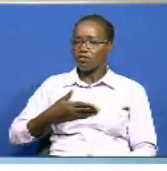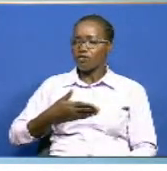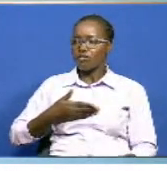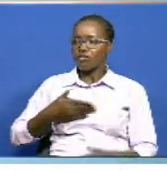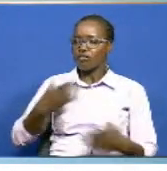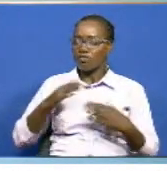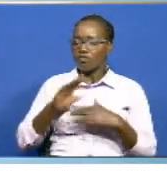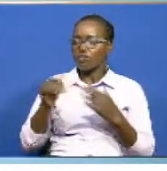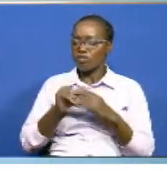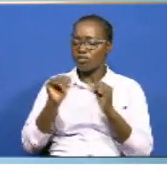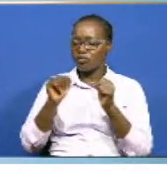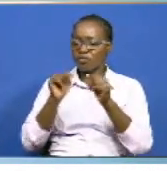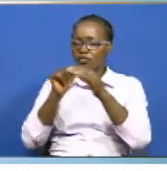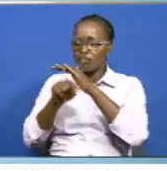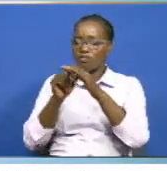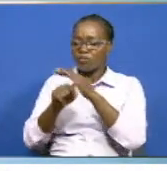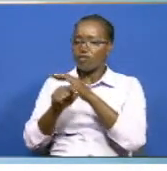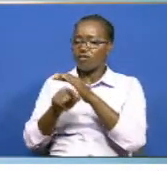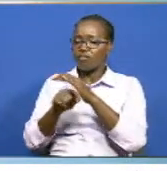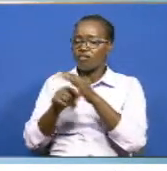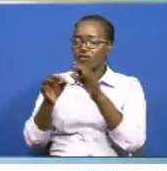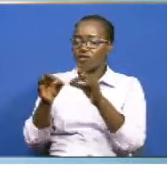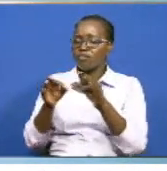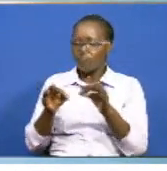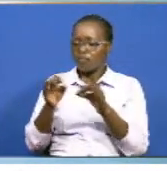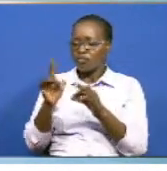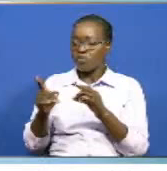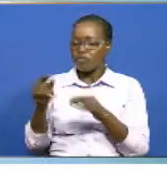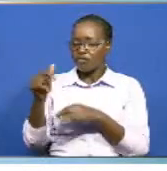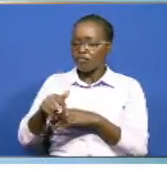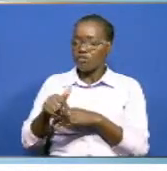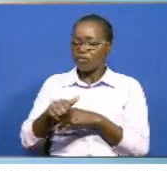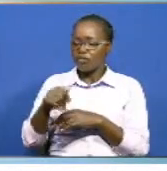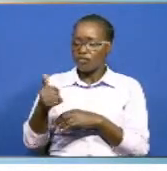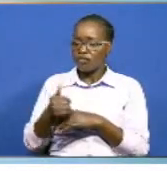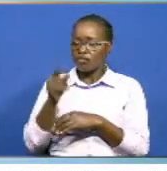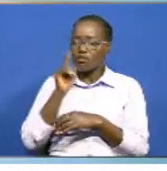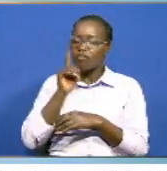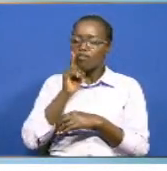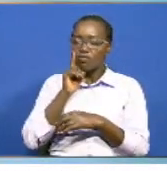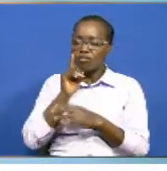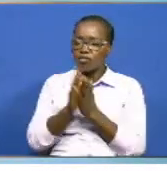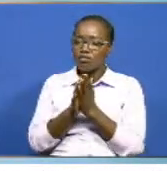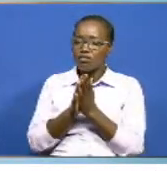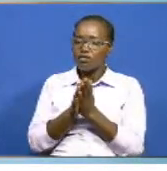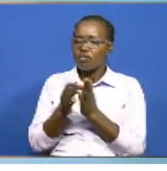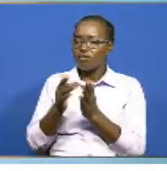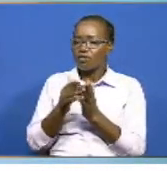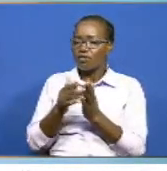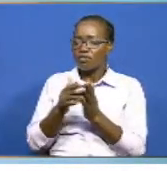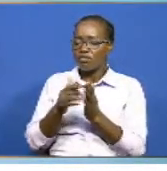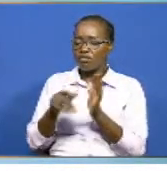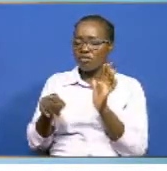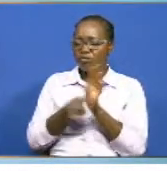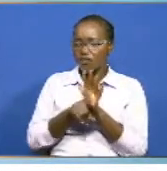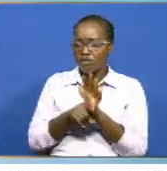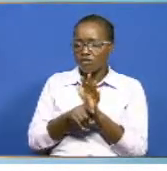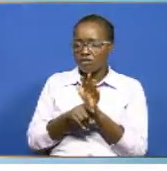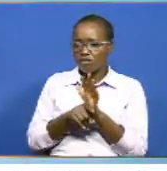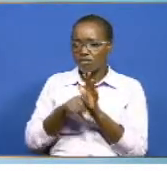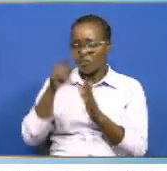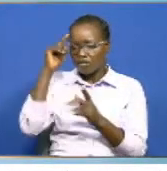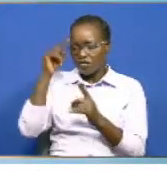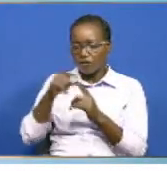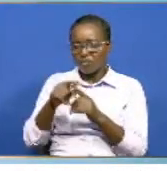pata access ya kufungua account moja leo, afungue account nyingine kesho, mwenye anania mbaya anaweza itumia kwa ubaya. Bila